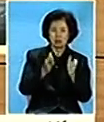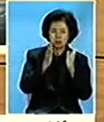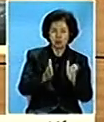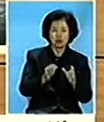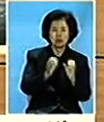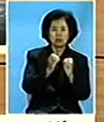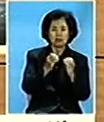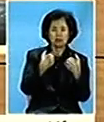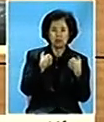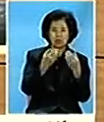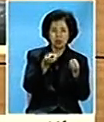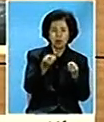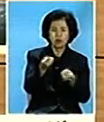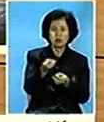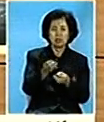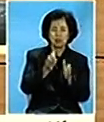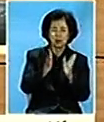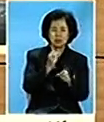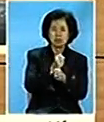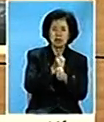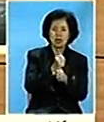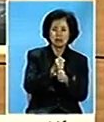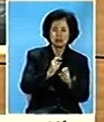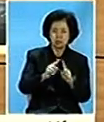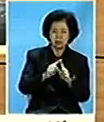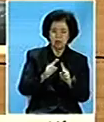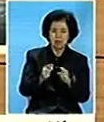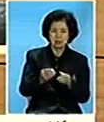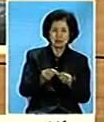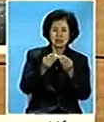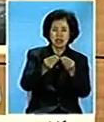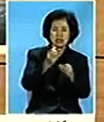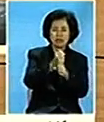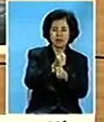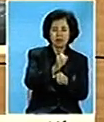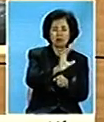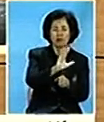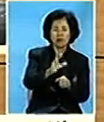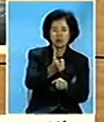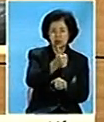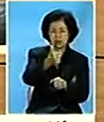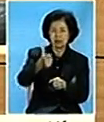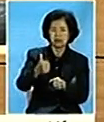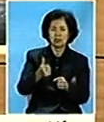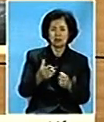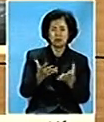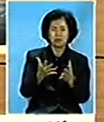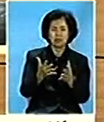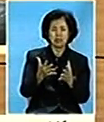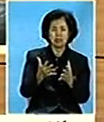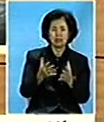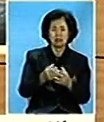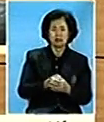ที่มีอยู่เจ้าหน้าที่ของแต่ละหน่วยงานที่จะต้องทำงานเพื่อจะให้งานของหน่วยงานนั้นมีผลสำเร็จผลก็ไม่มีอนาค